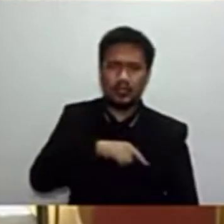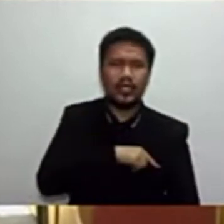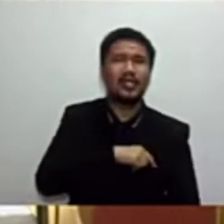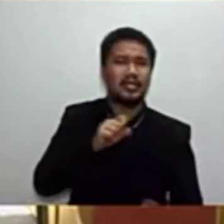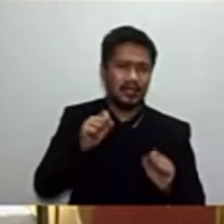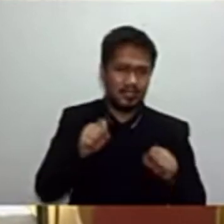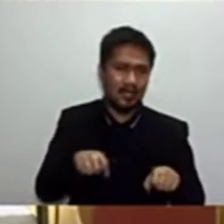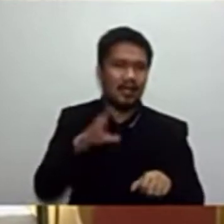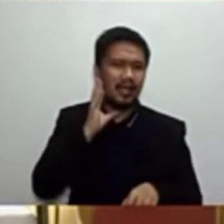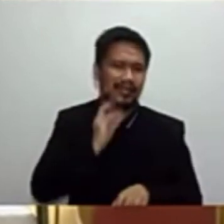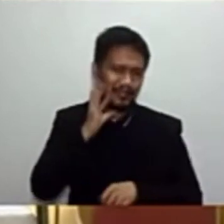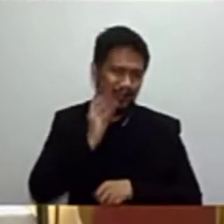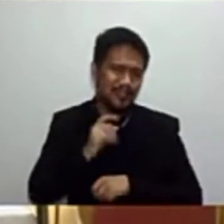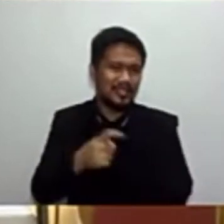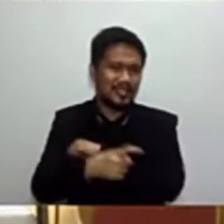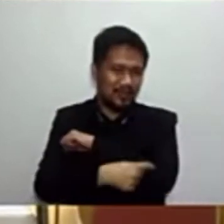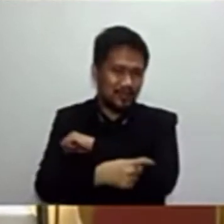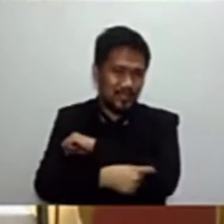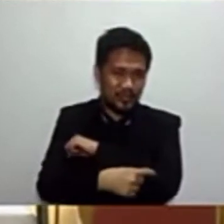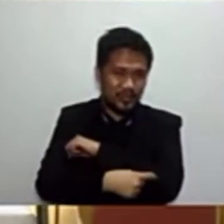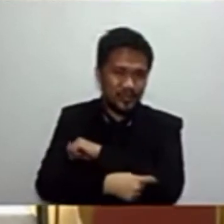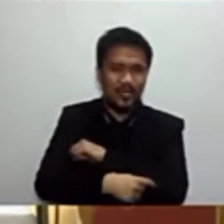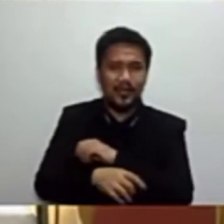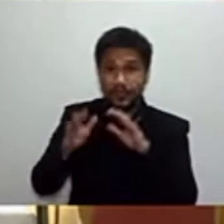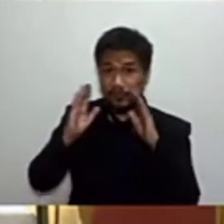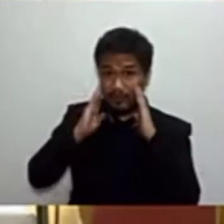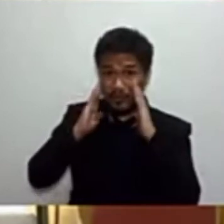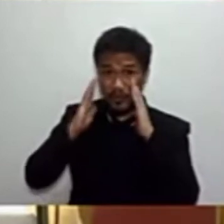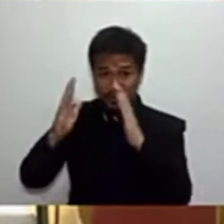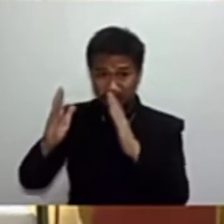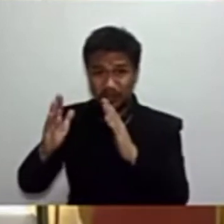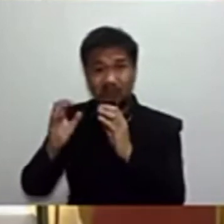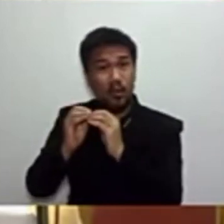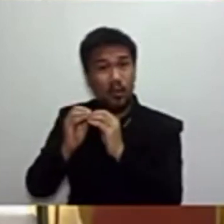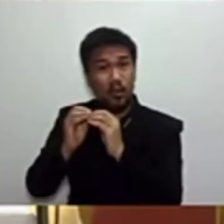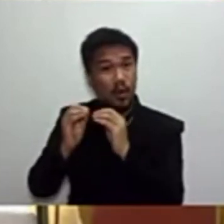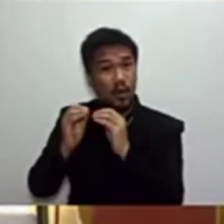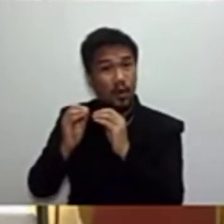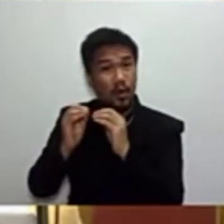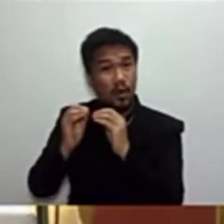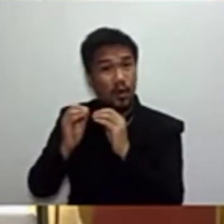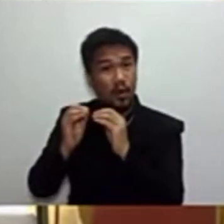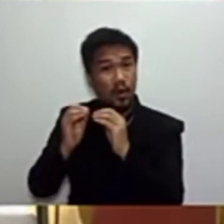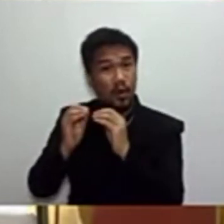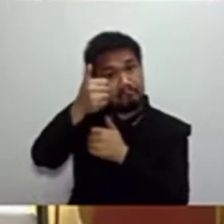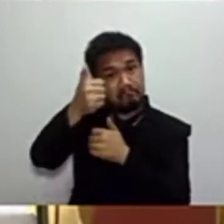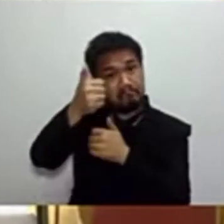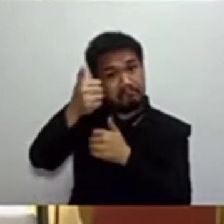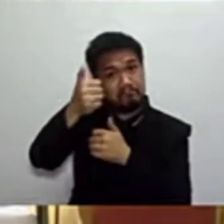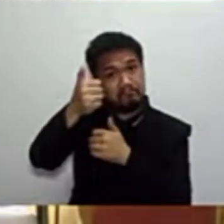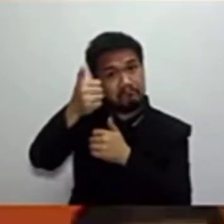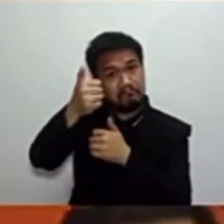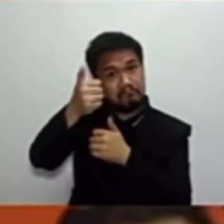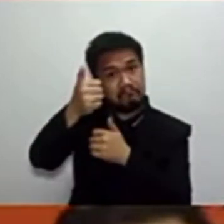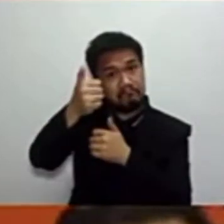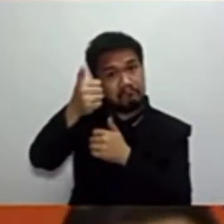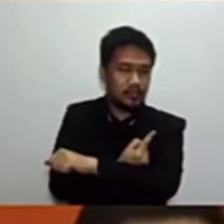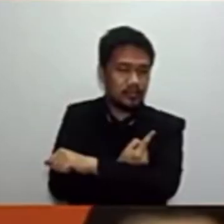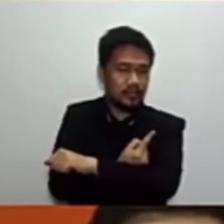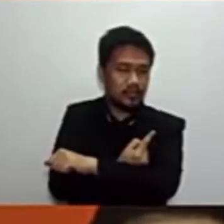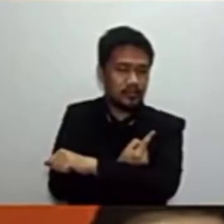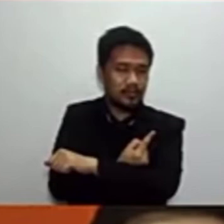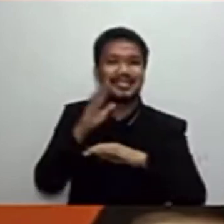mas bigyang halaga ang posisyon at kapangyarihan